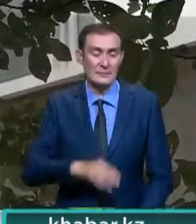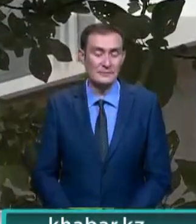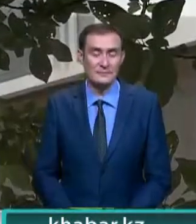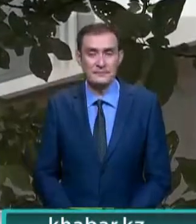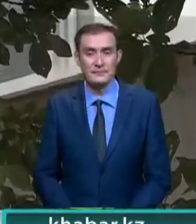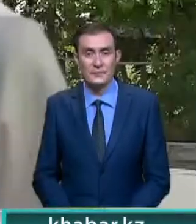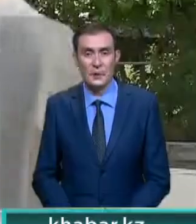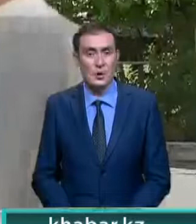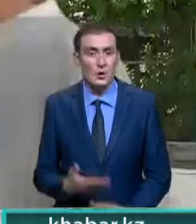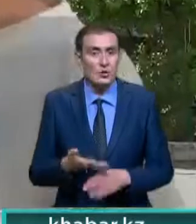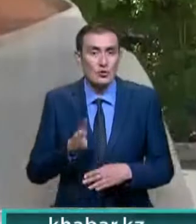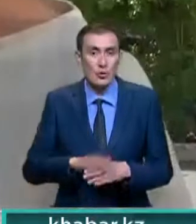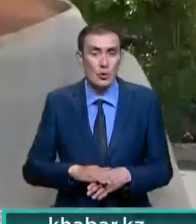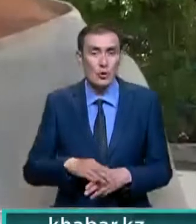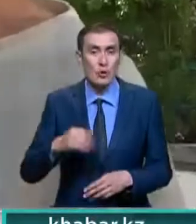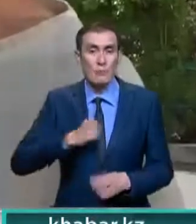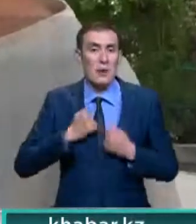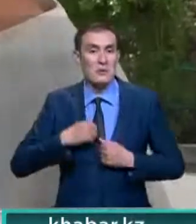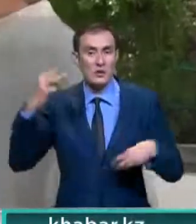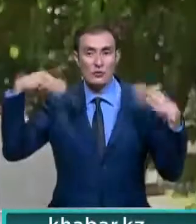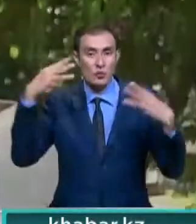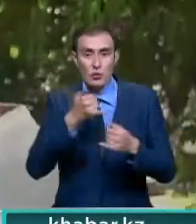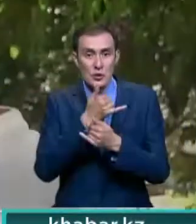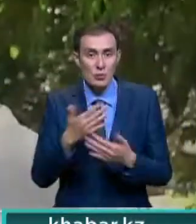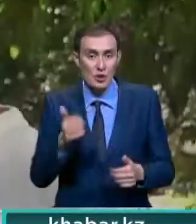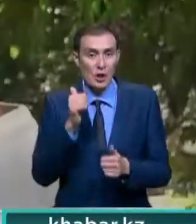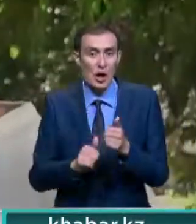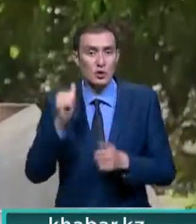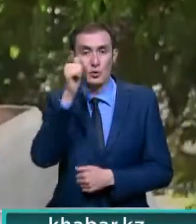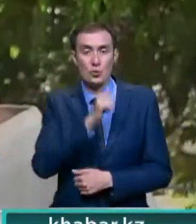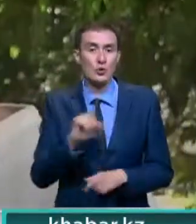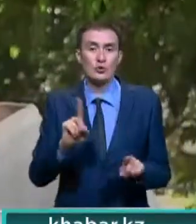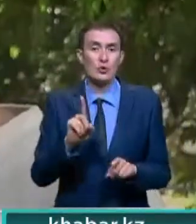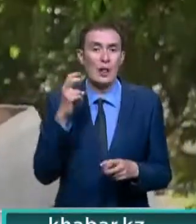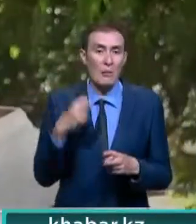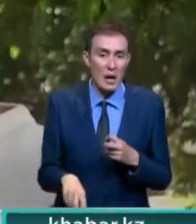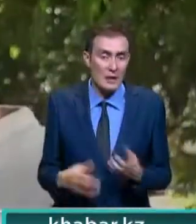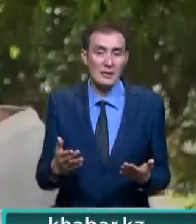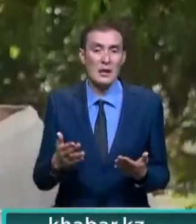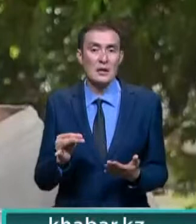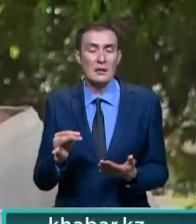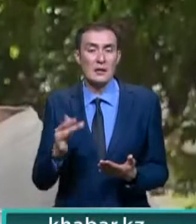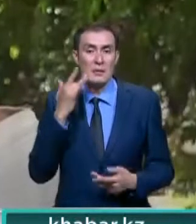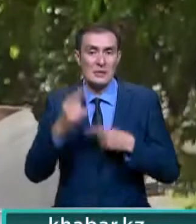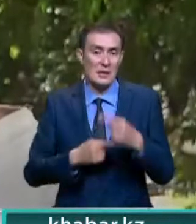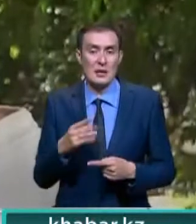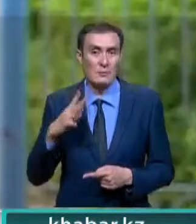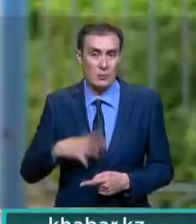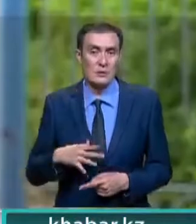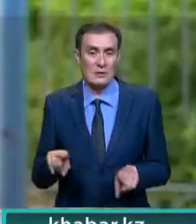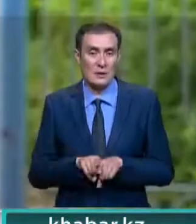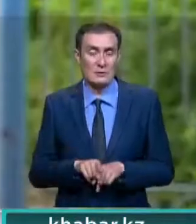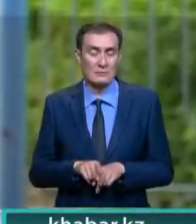Ужасно, честно говоря. В душ не сходить, ничего не сделать. Каждый год что-то у них ломается и... Вот так тут приходится